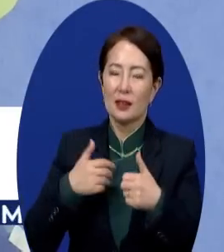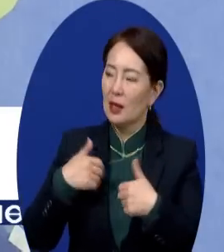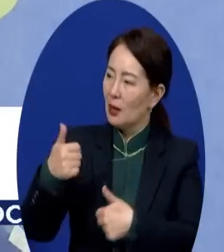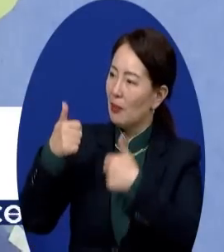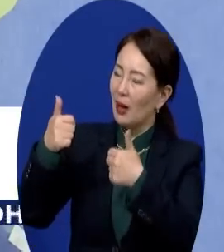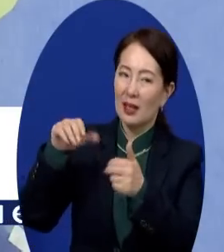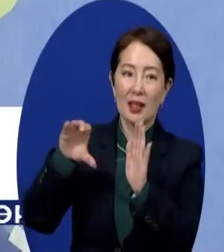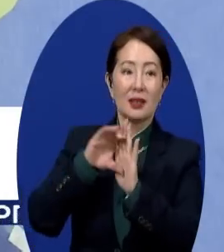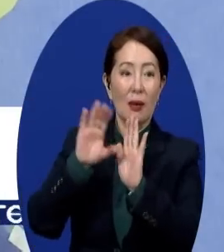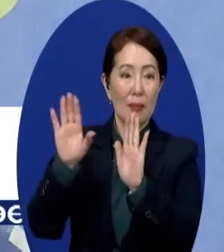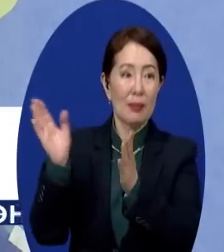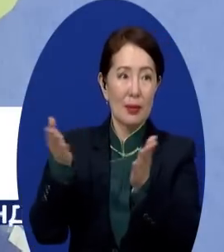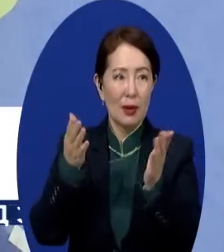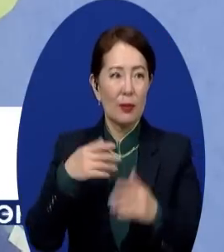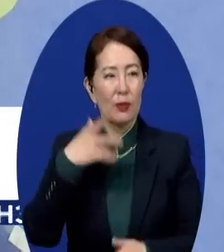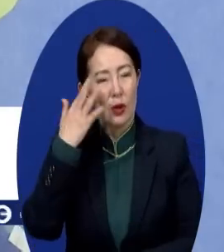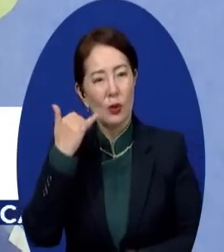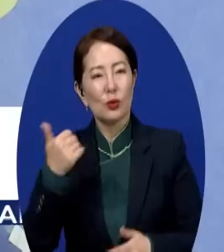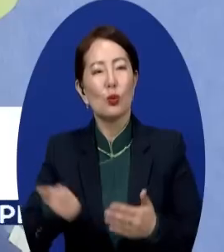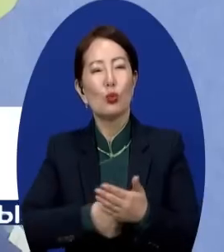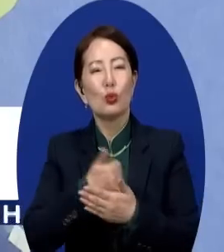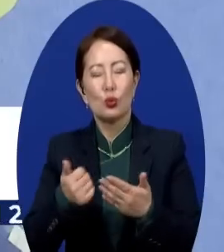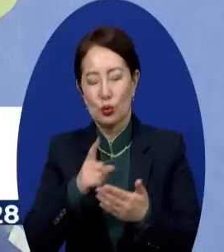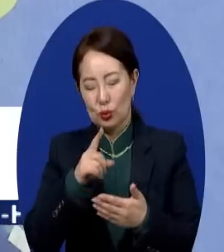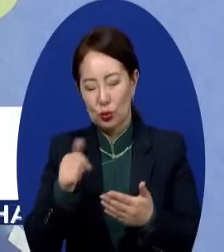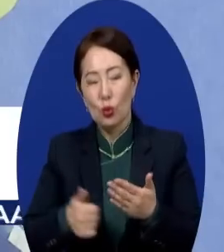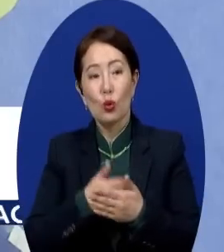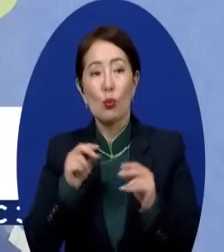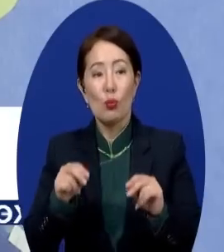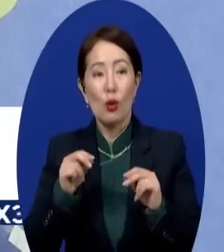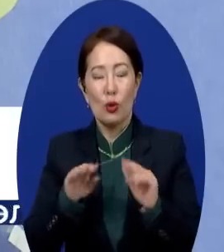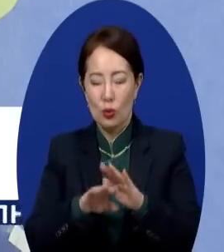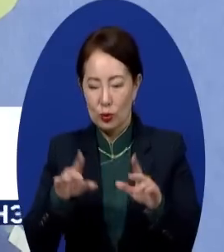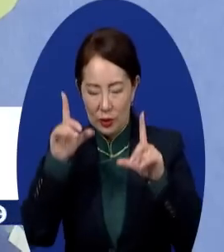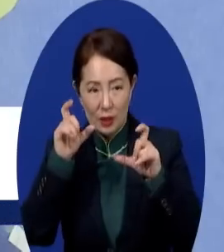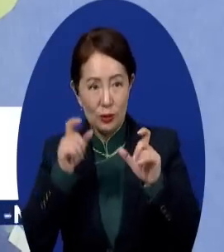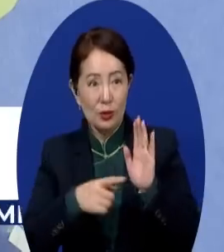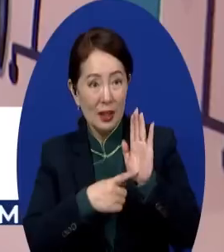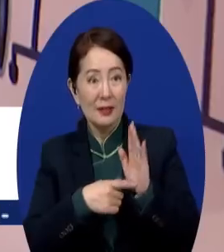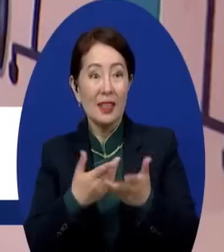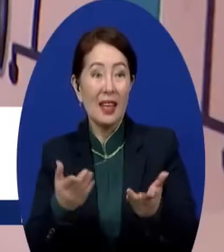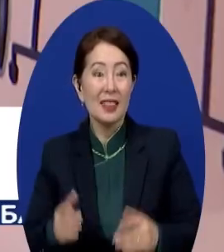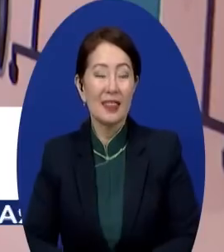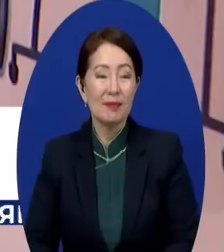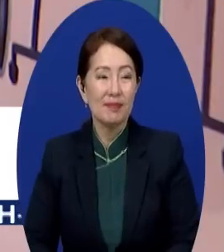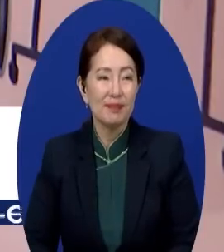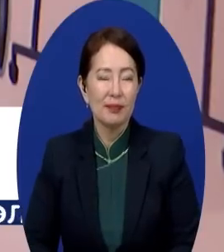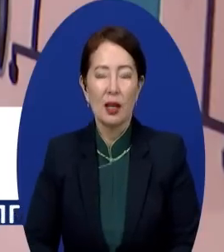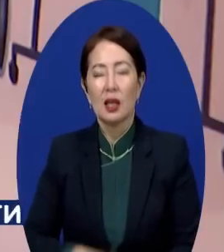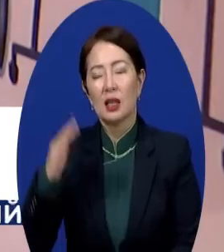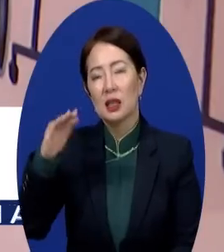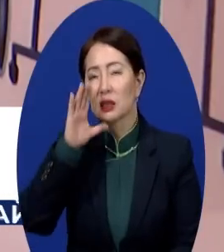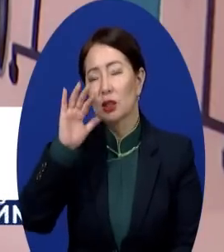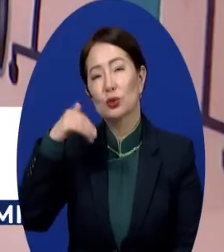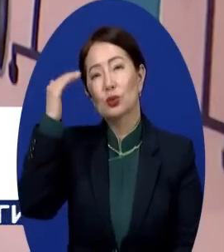болсон самар бол энэ аа. Энийг удахгүй ингээд дүүрнэ. Хүүхдүүдийнхээ зургийг илүү хавчраад ингээд наалгана. Насан турсан хүний